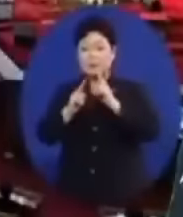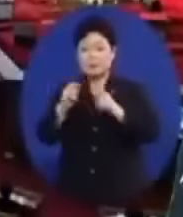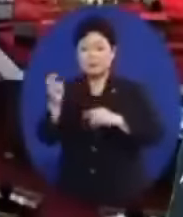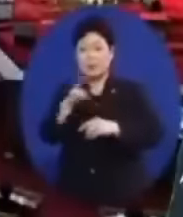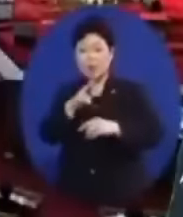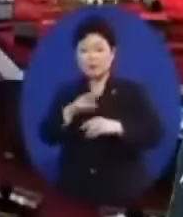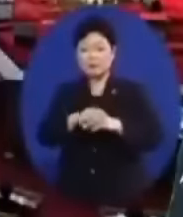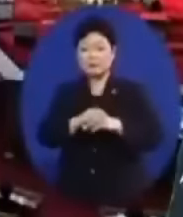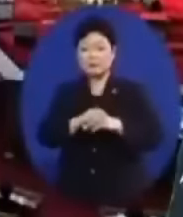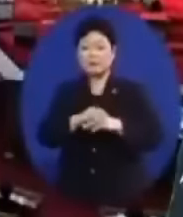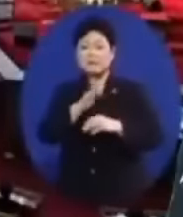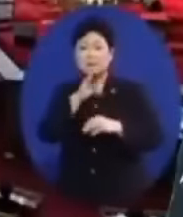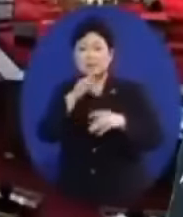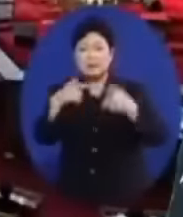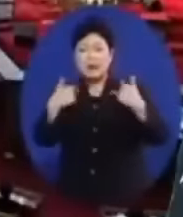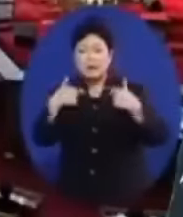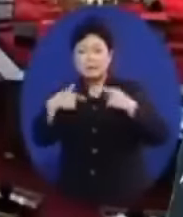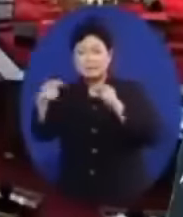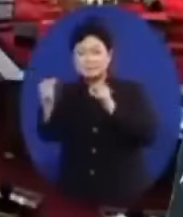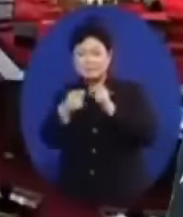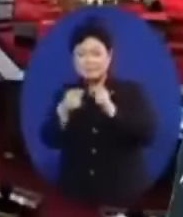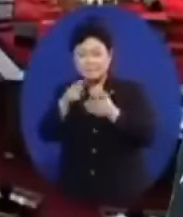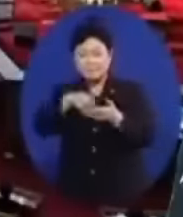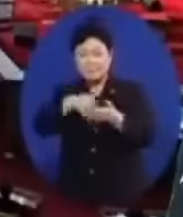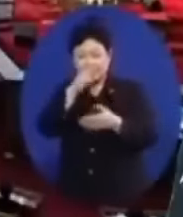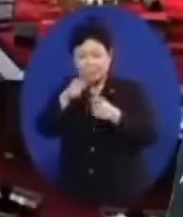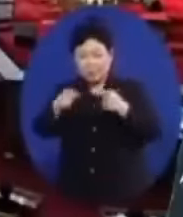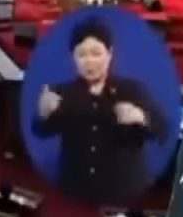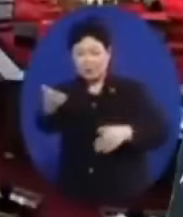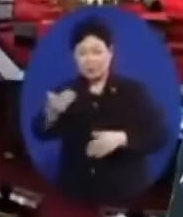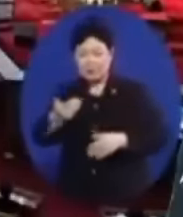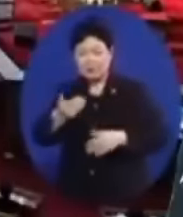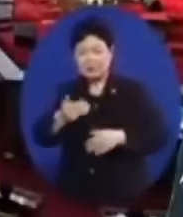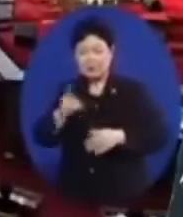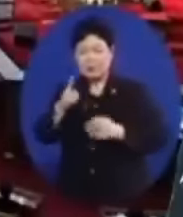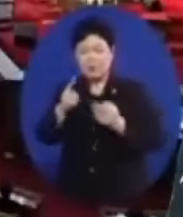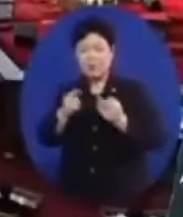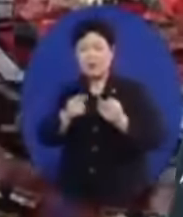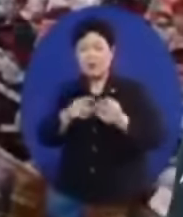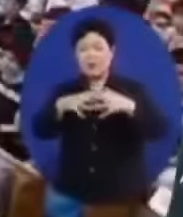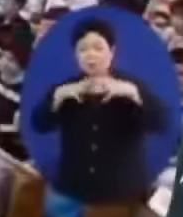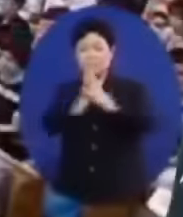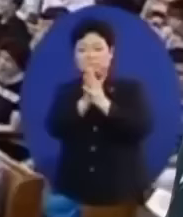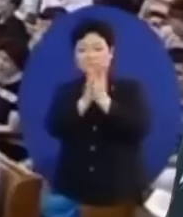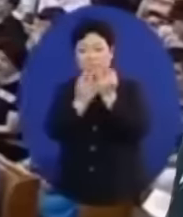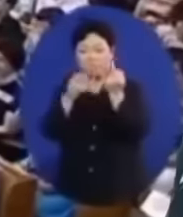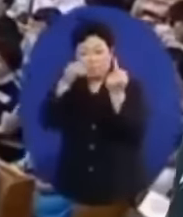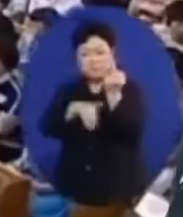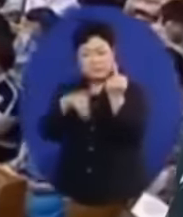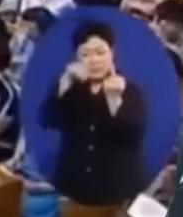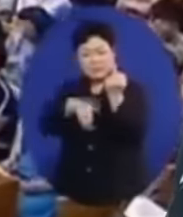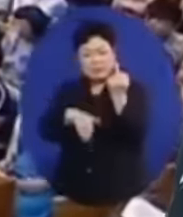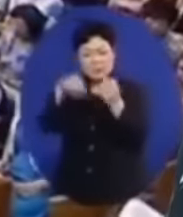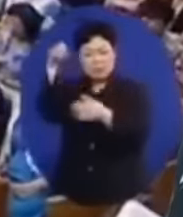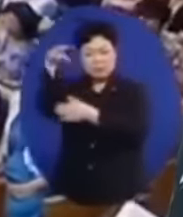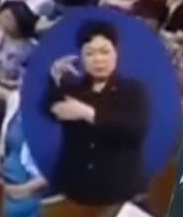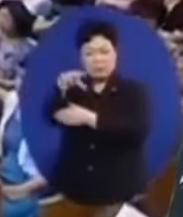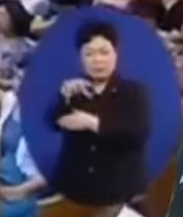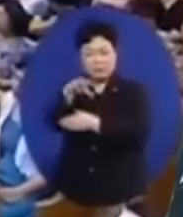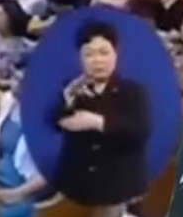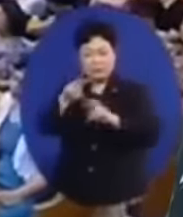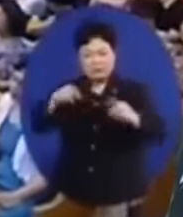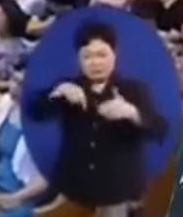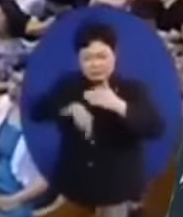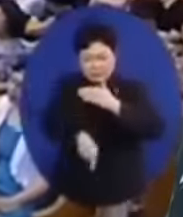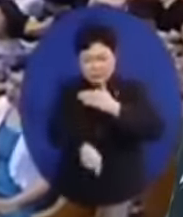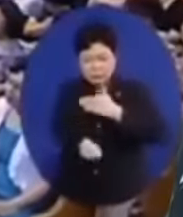같이 있어야 되는 것입니다. 오래전에 어떤 사람이 이미 폐광이 된 광산을 시찰하기 위해 등불을 들고 땅속 깊이